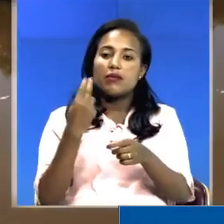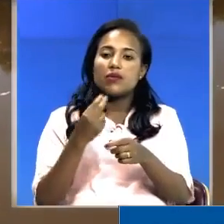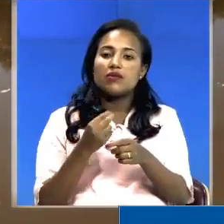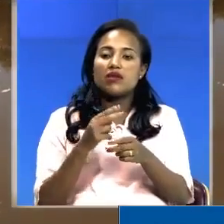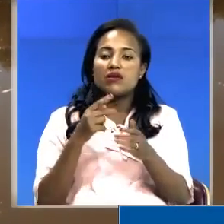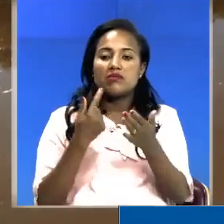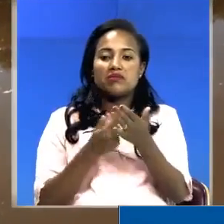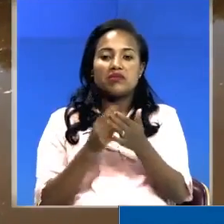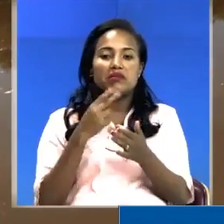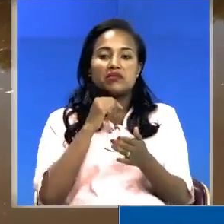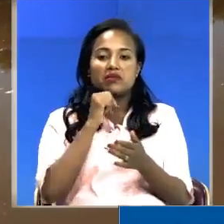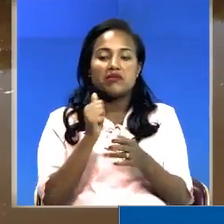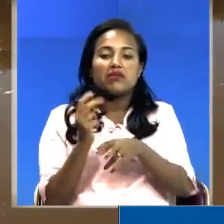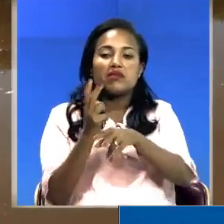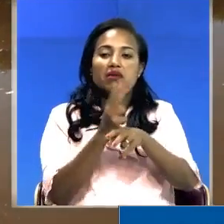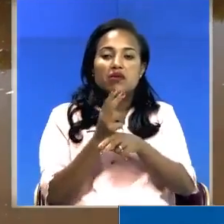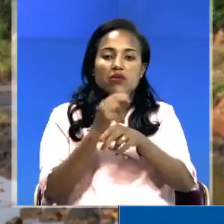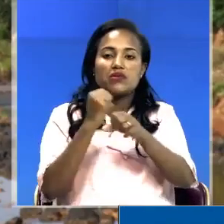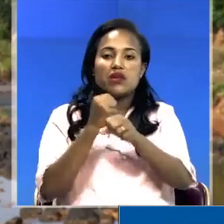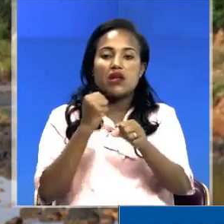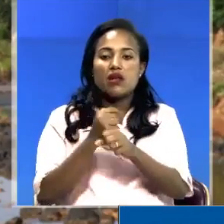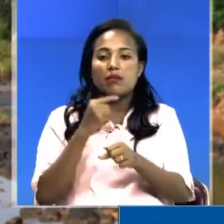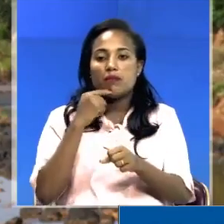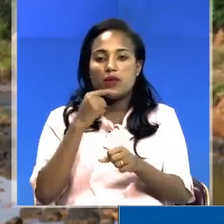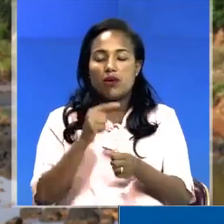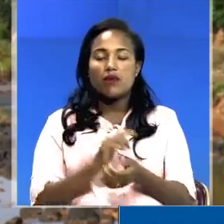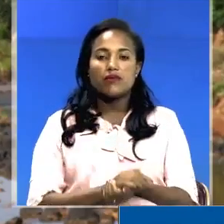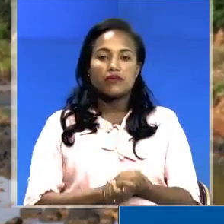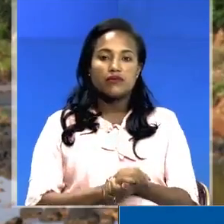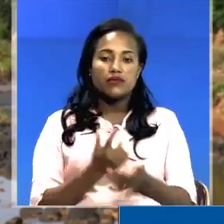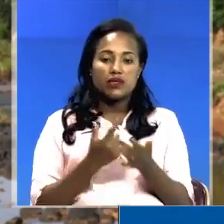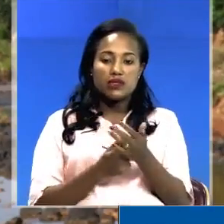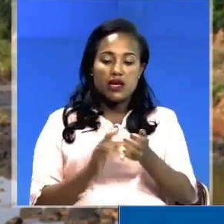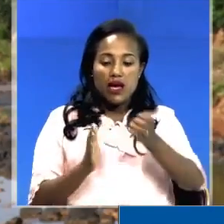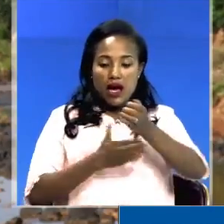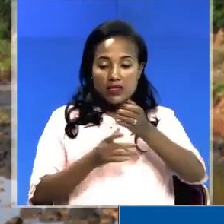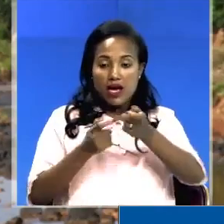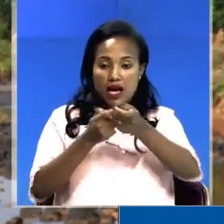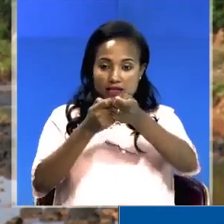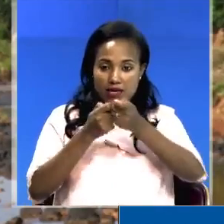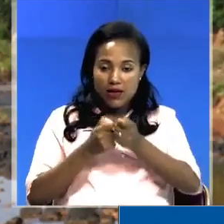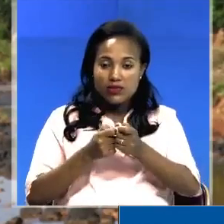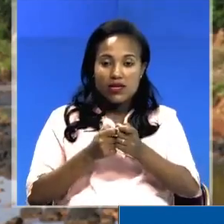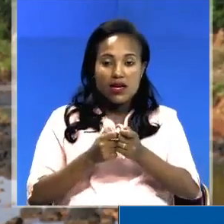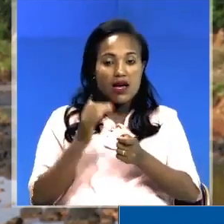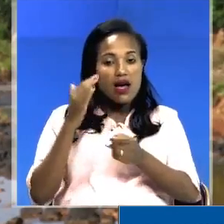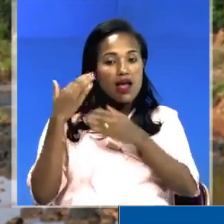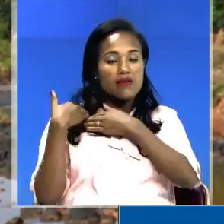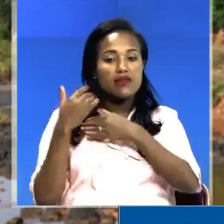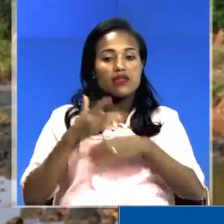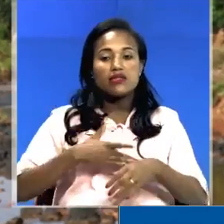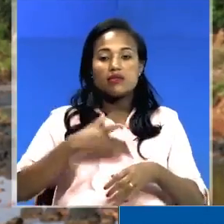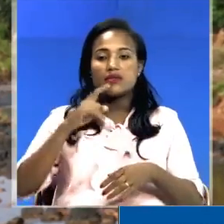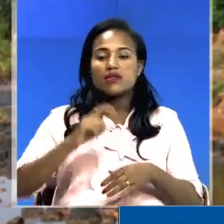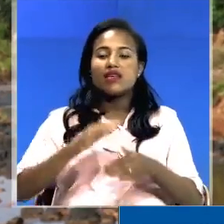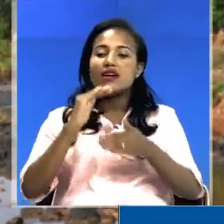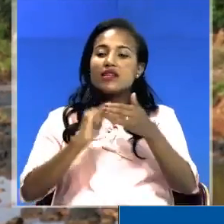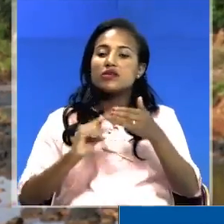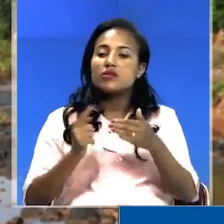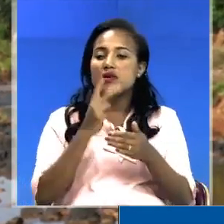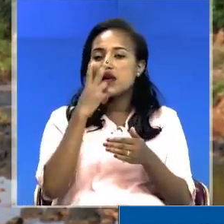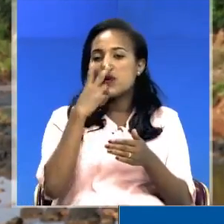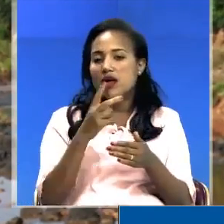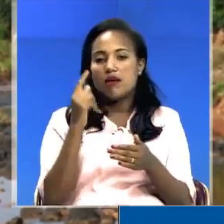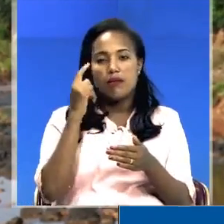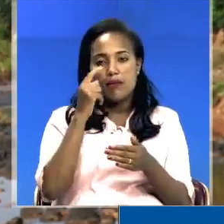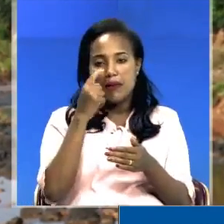ነውና እንዲጠነቀቁ እንሰራለን ብለዋል ዶክተር ምንየለት። እነዚህ አስጋሪዎች ኃላፊነት ሊሰማቸው ይገባል። እንደተጨፈጨፈ የቀነስ እንደሆነ ያይቷል ባይናቸው መሰክራሉ